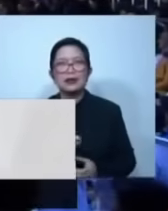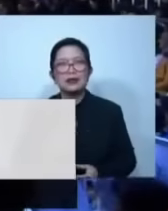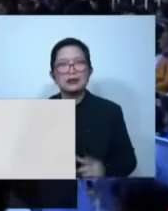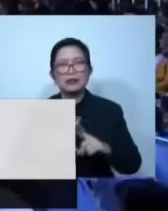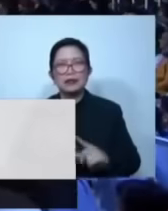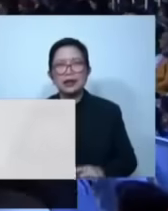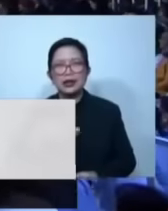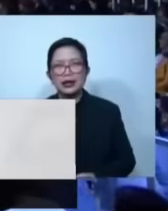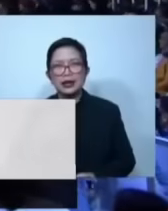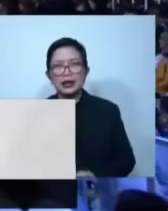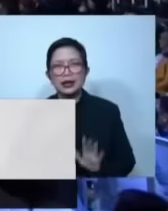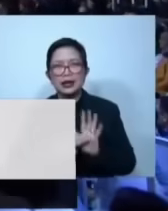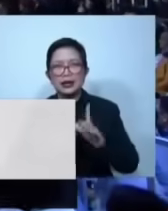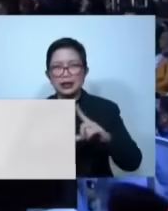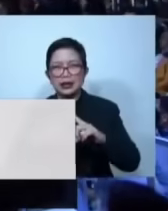2024